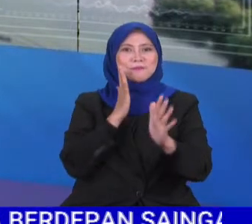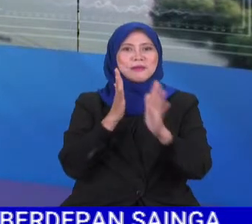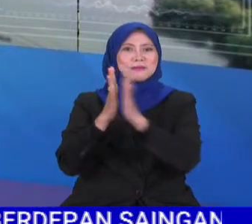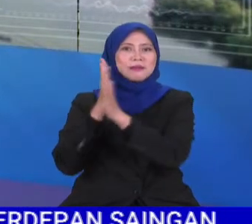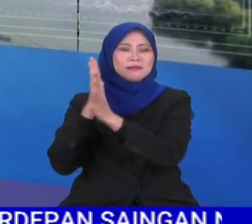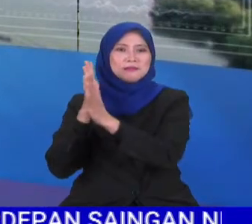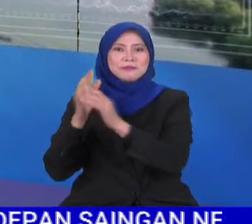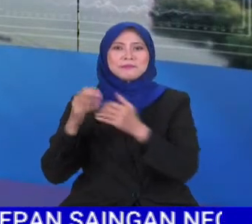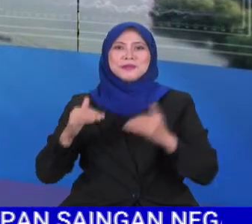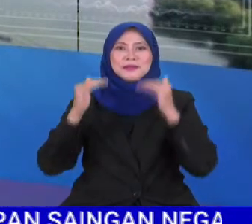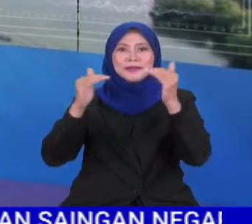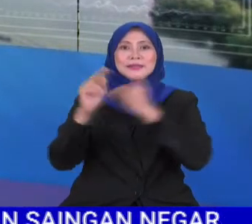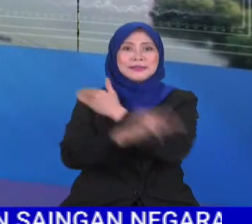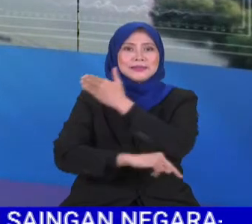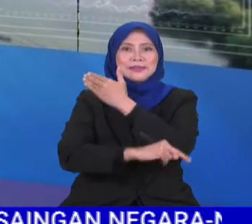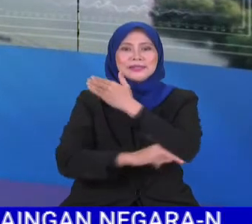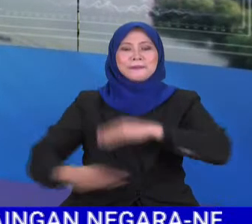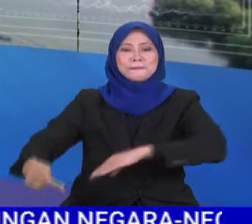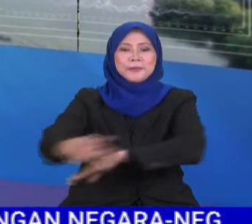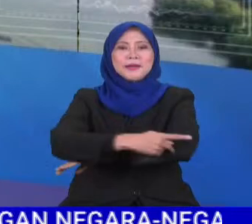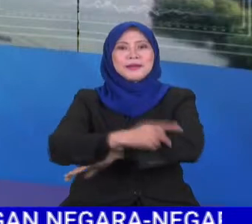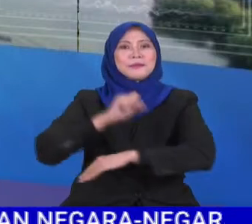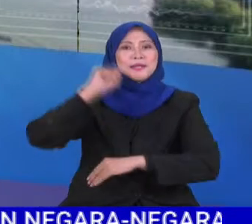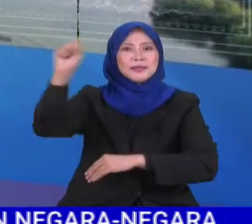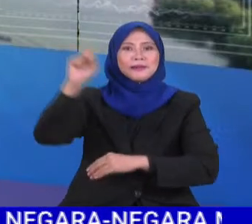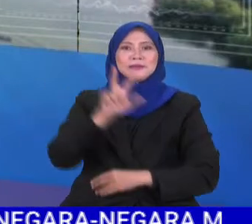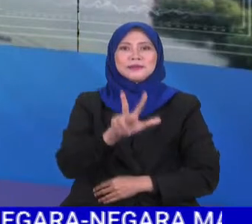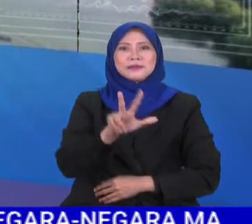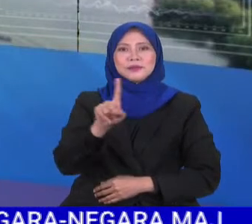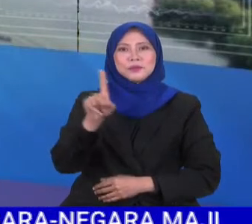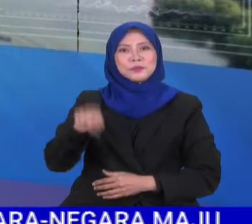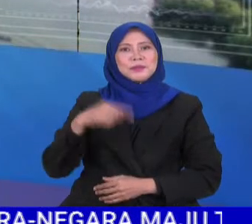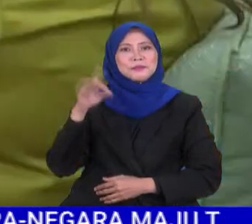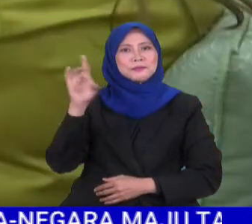kebangsaan peringkat negeri di Padang merdeka pada 31